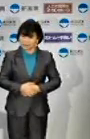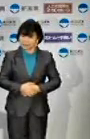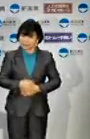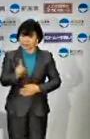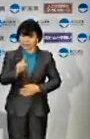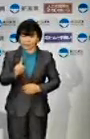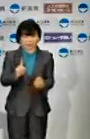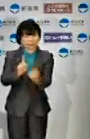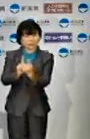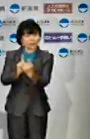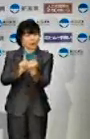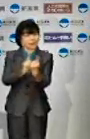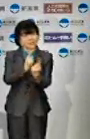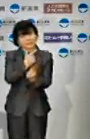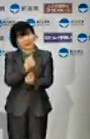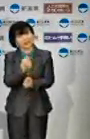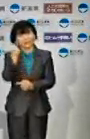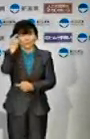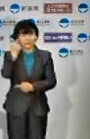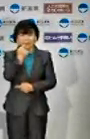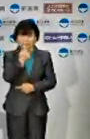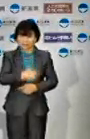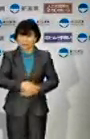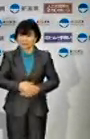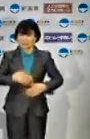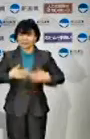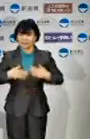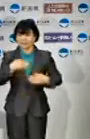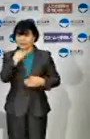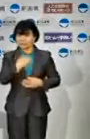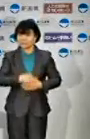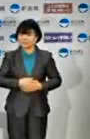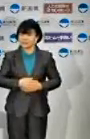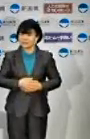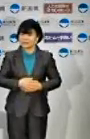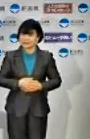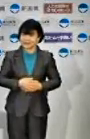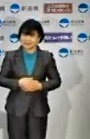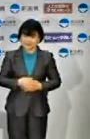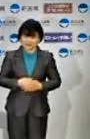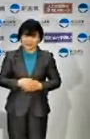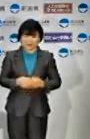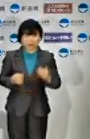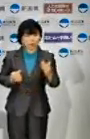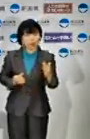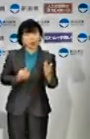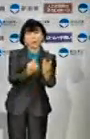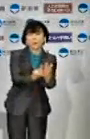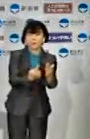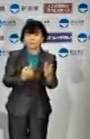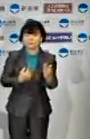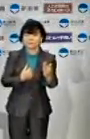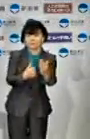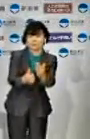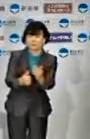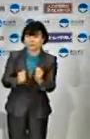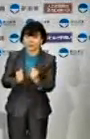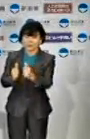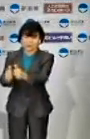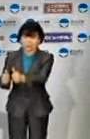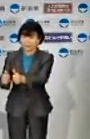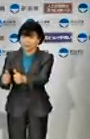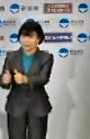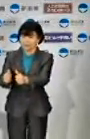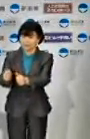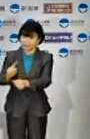でお会いしたいですよね。 お会いしたい。 楽しみですよ、なんか。 いや、そんなことまだ何も話出て